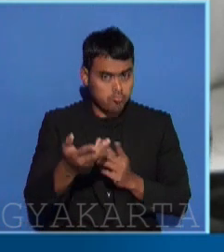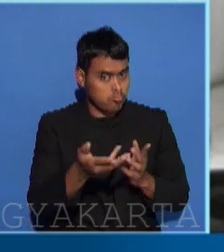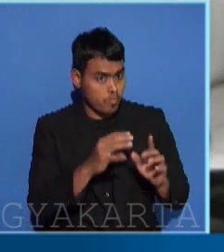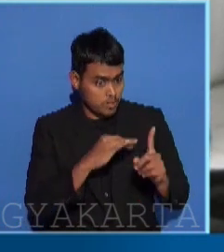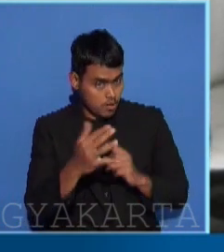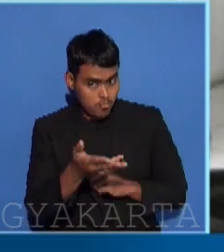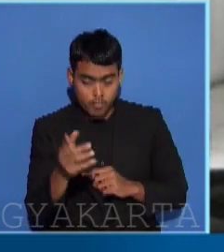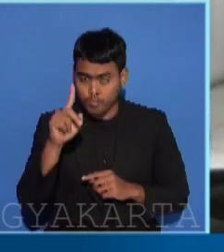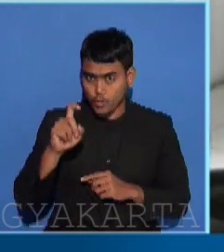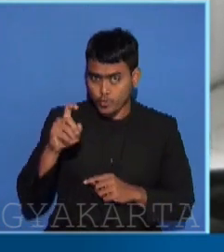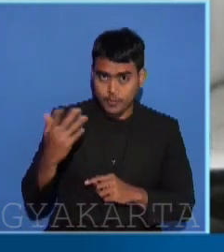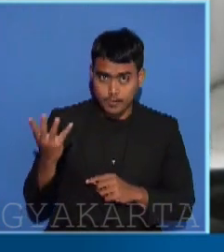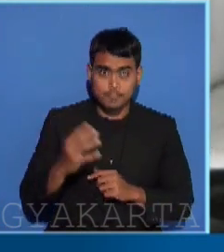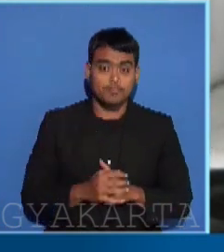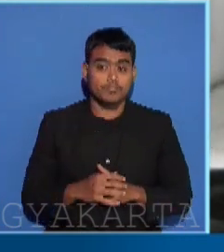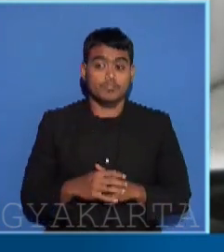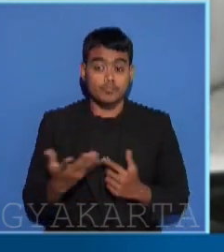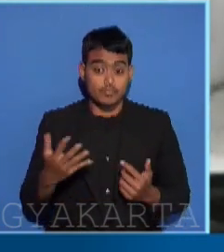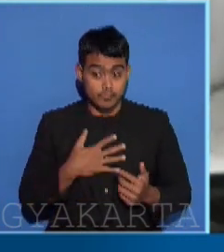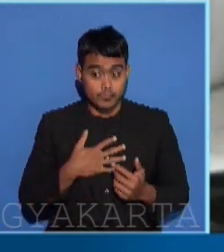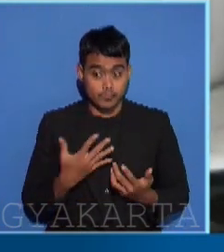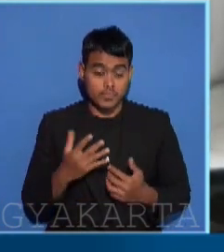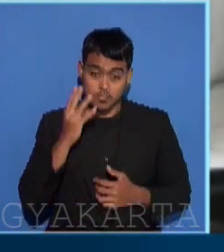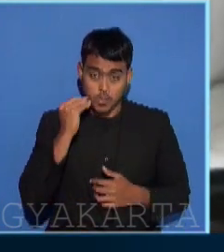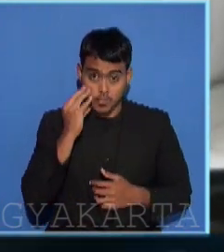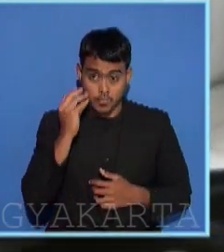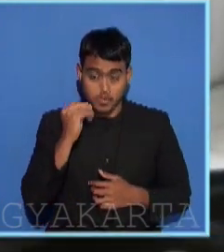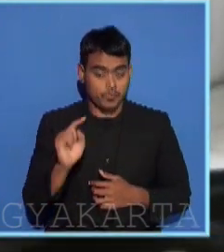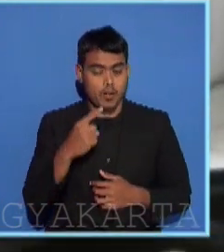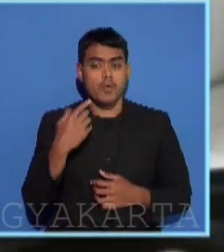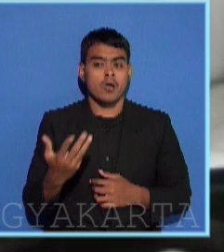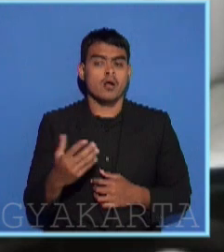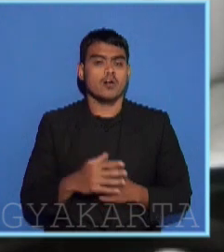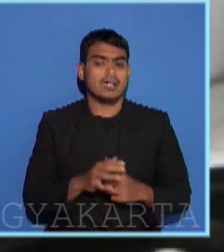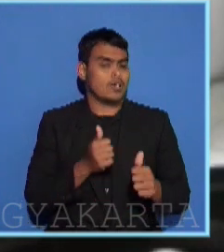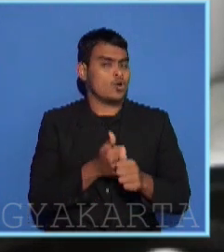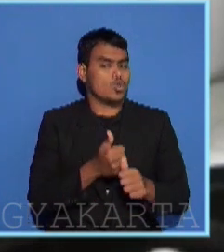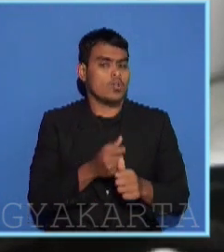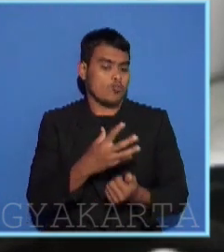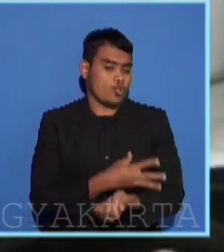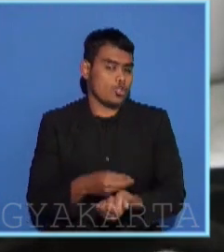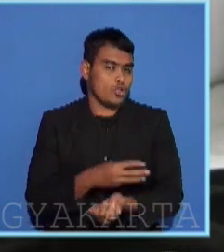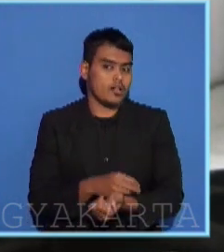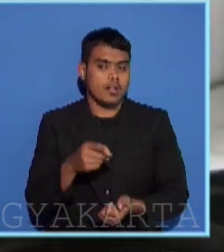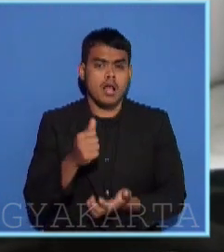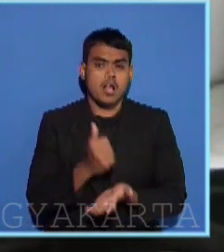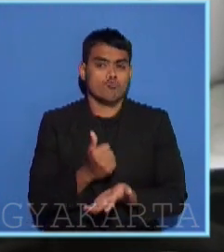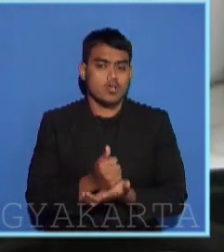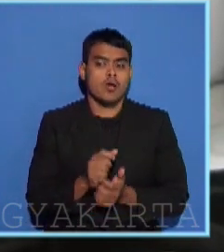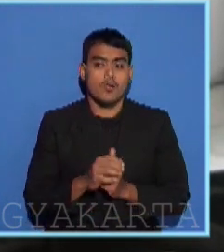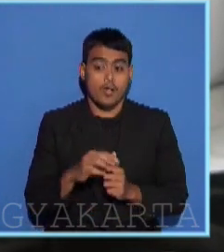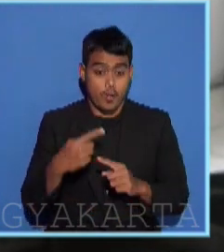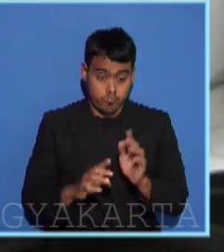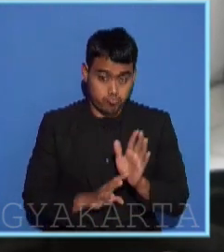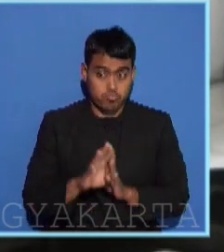Kemudian untuk donor darah, saya ini pengalaman pertama mendonorkan darah. Jadi sungguh sangat mulia sekali